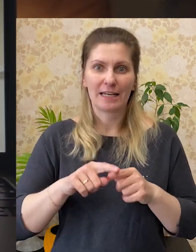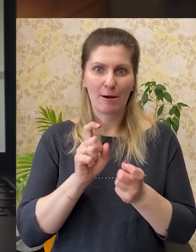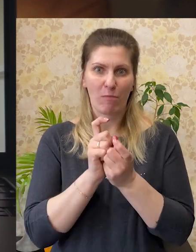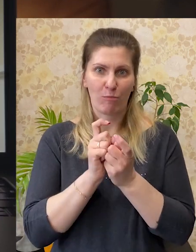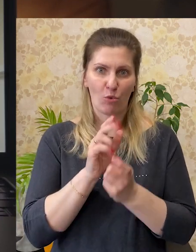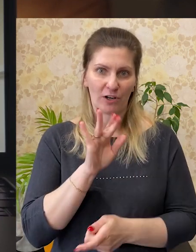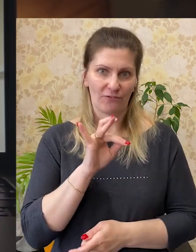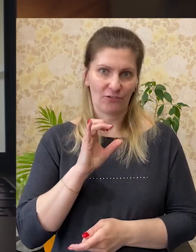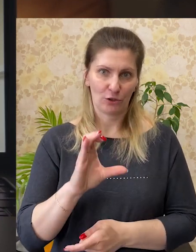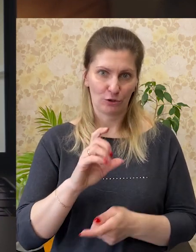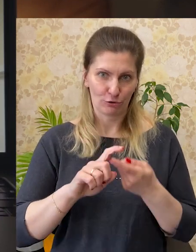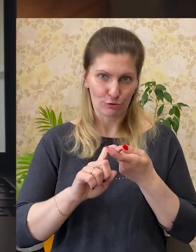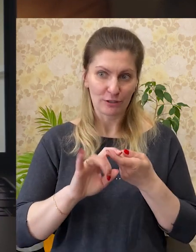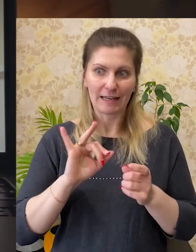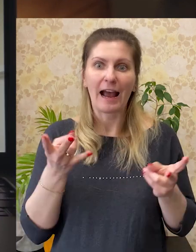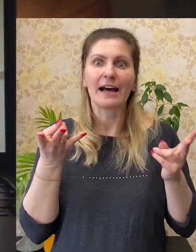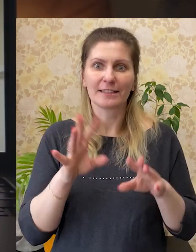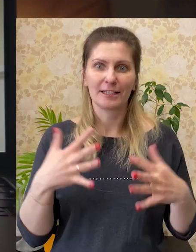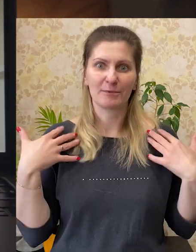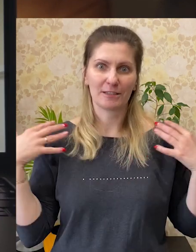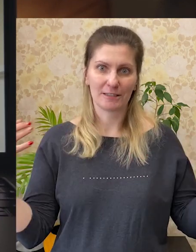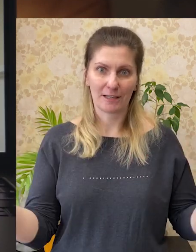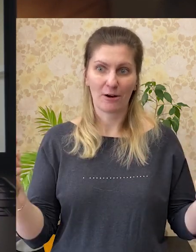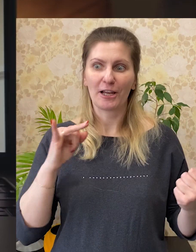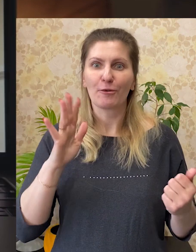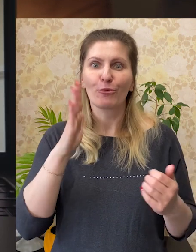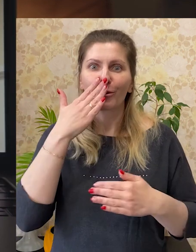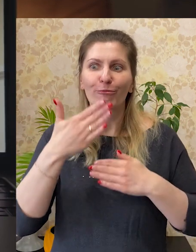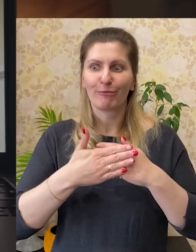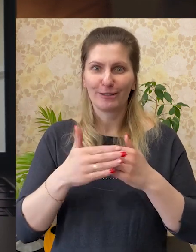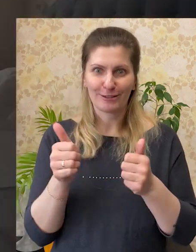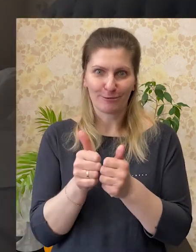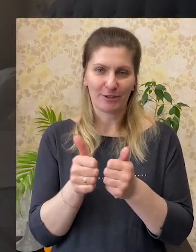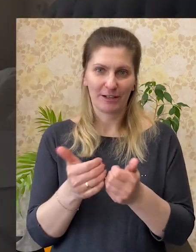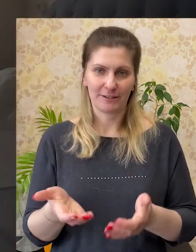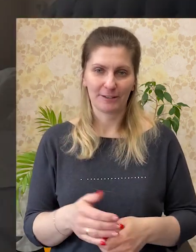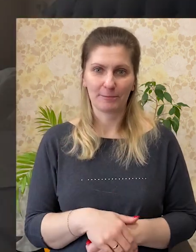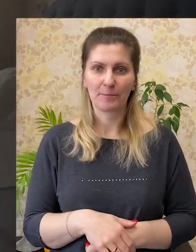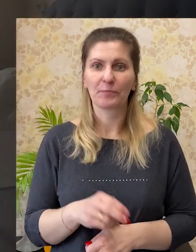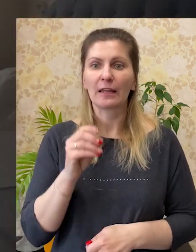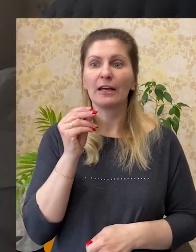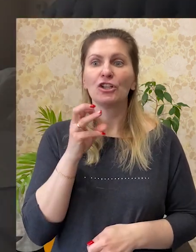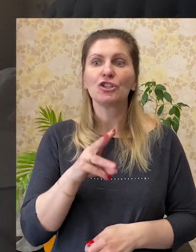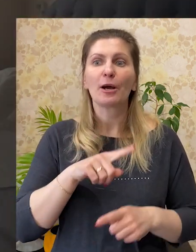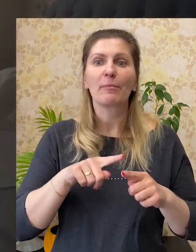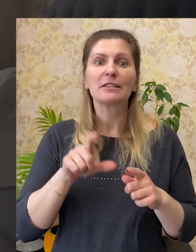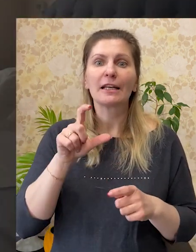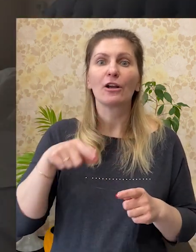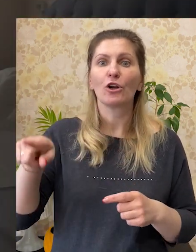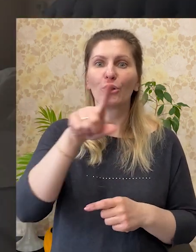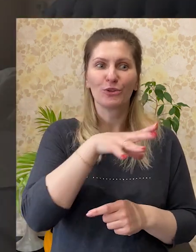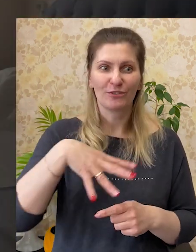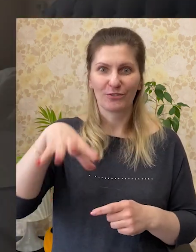побороть вирус, остаться здоровыми, остаться вместе со своими близкими людьми. Чем быстрее все люди начнут это делать, тем